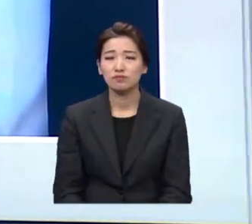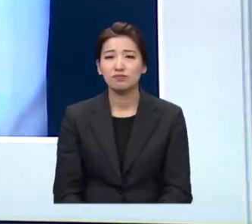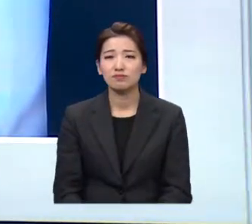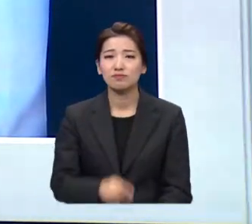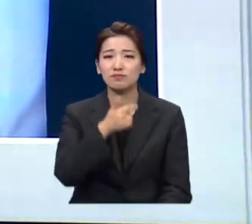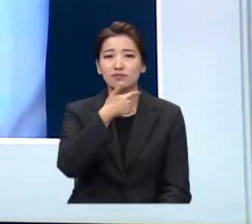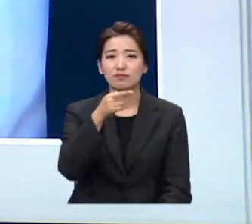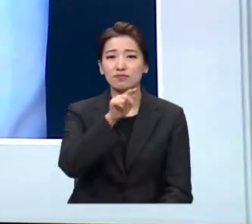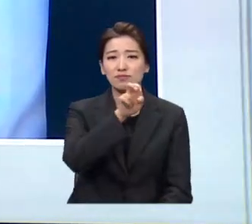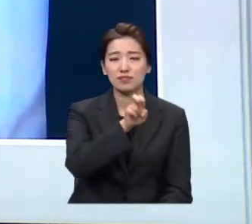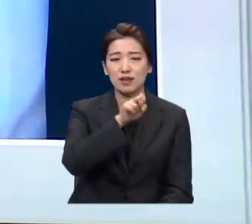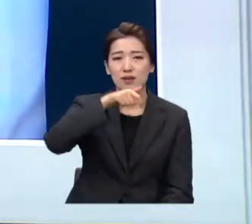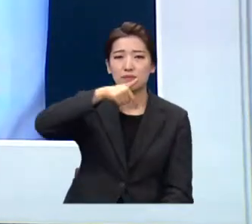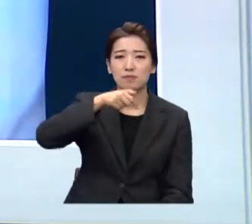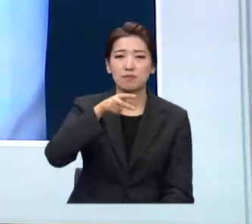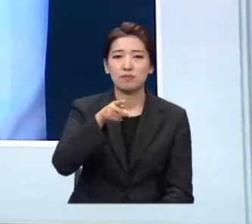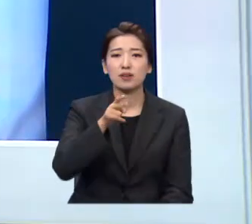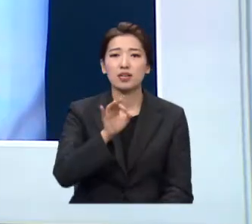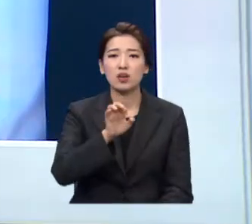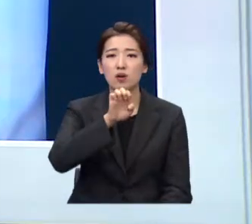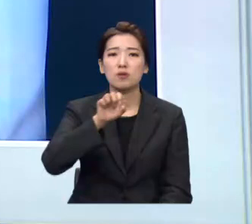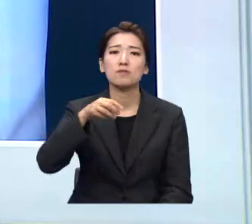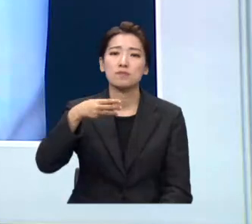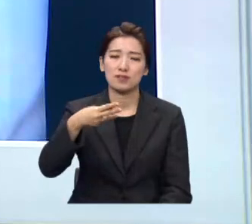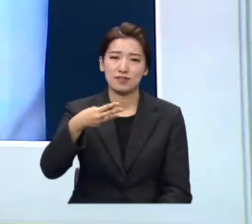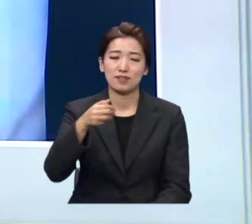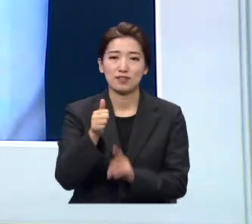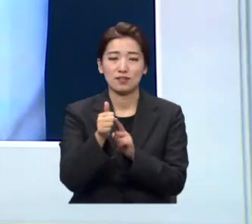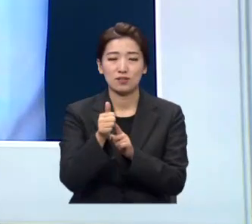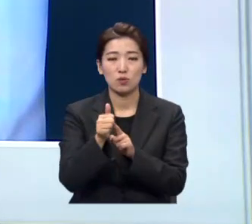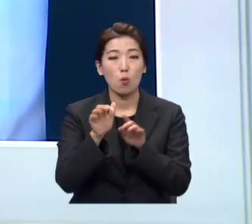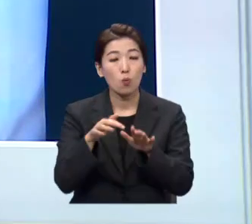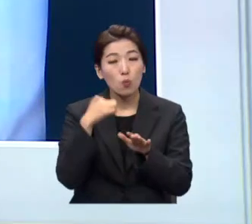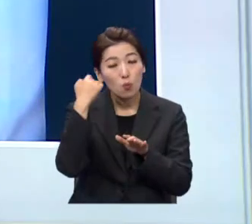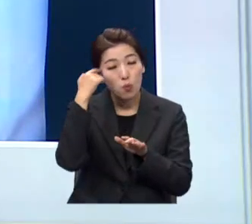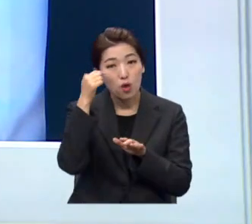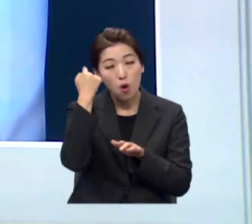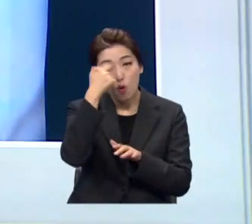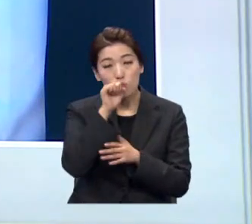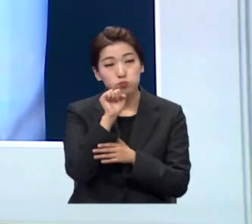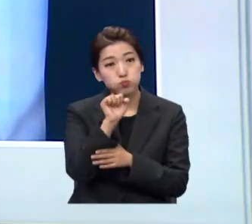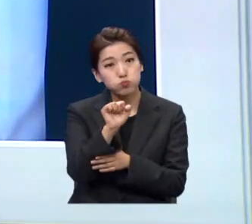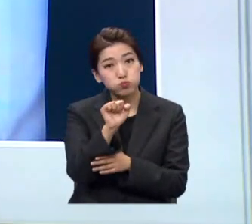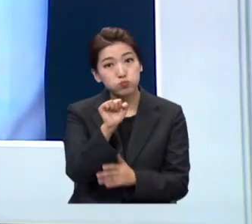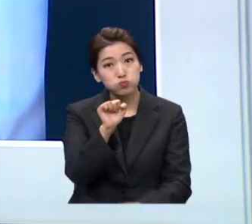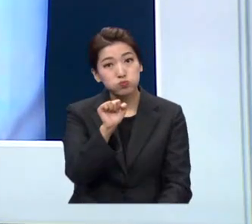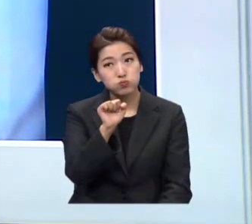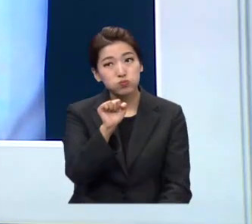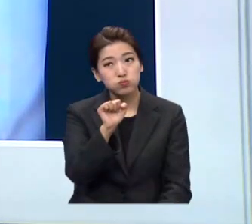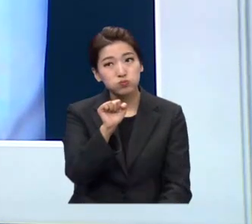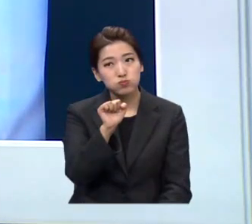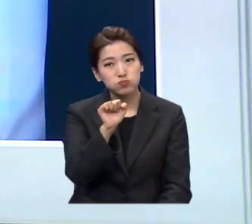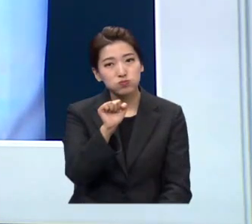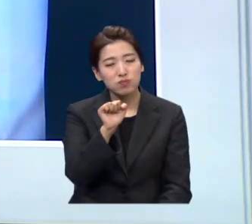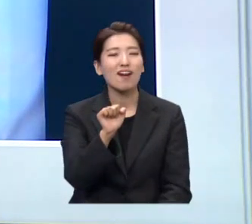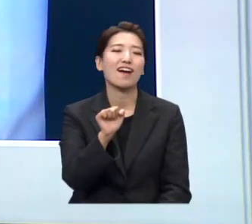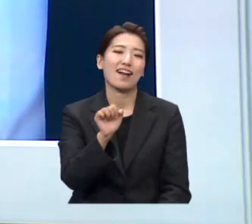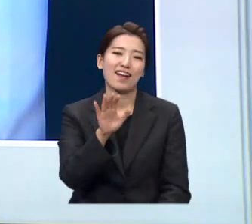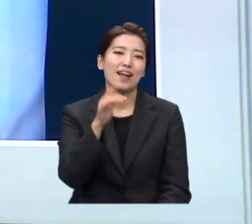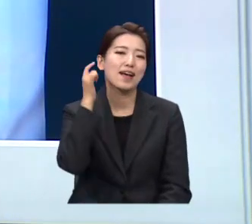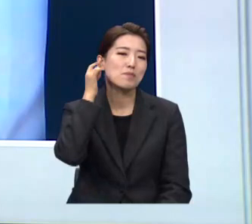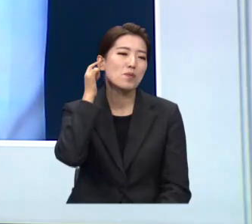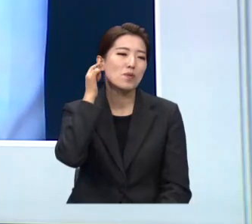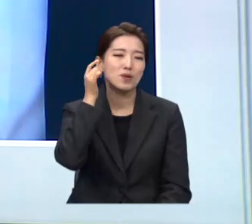남경필 의원입니다 남경필 의원이 왜 등장한 건지 이건 저희가 반가운 목소리로